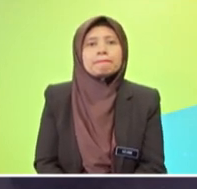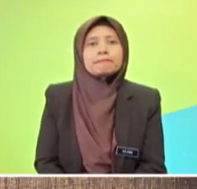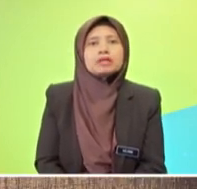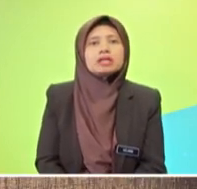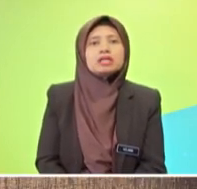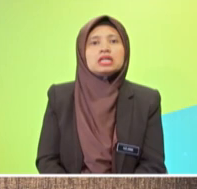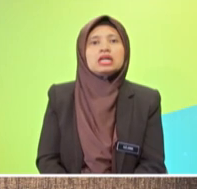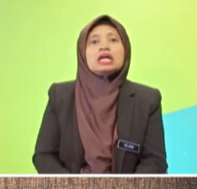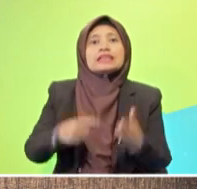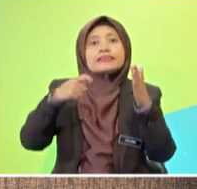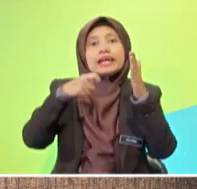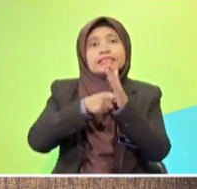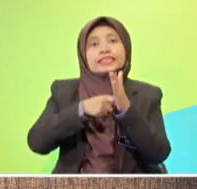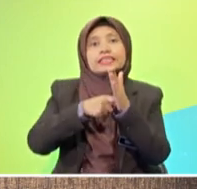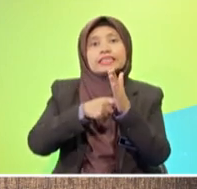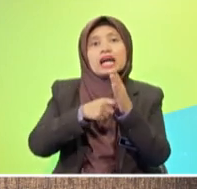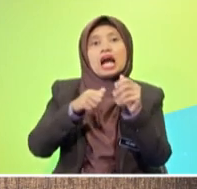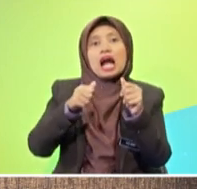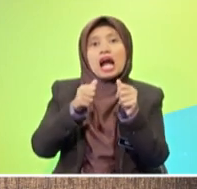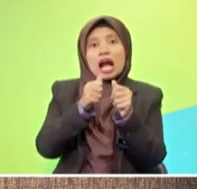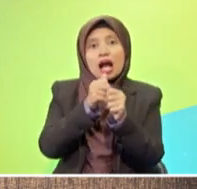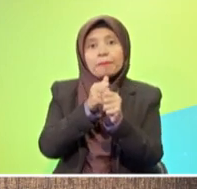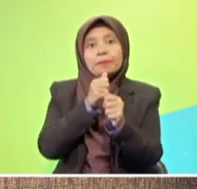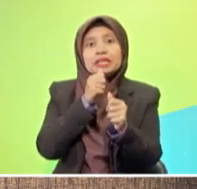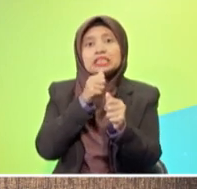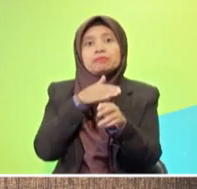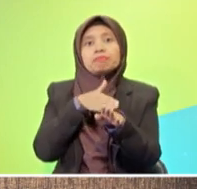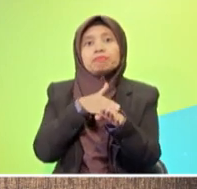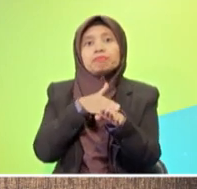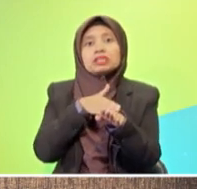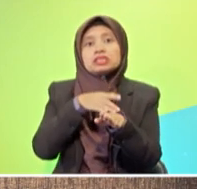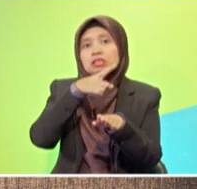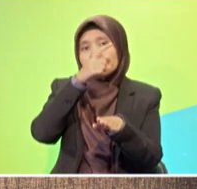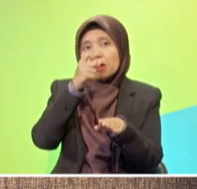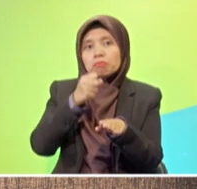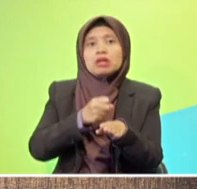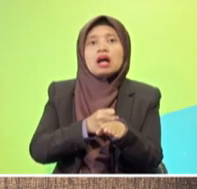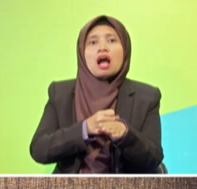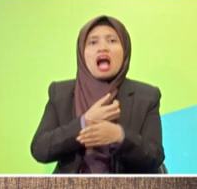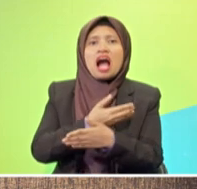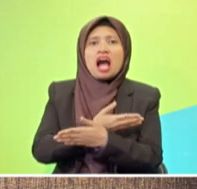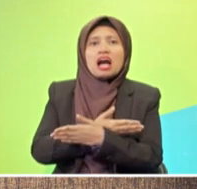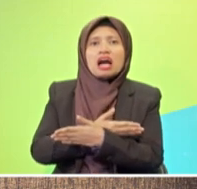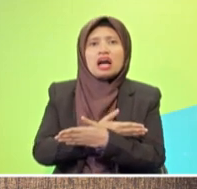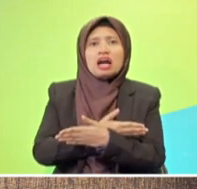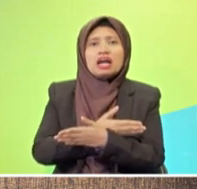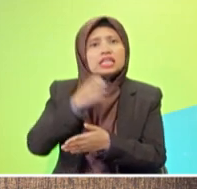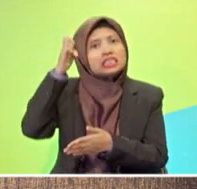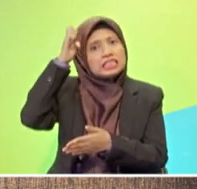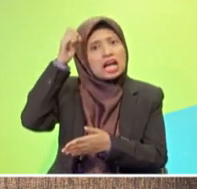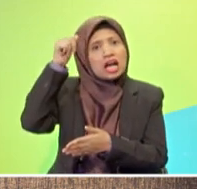saya menandakan astris pada baris suami saya marah karena anak kesayangannya mati dilangga sudah